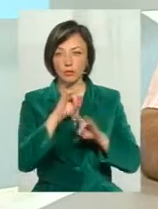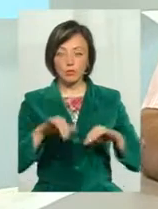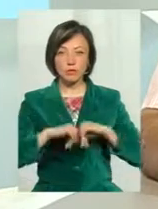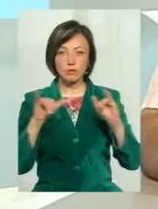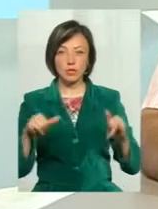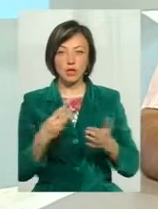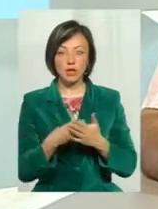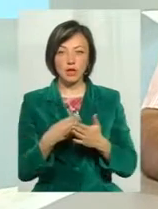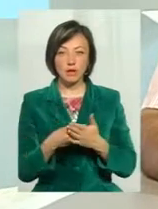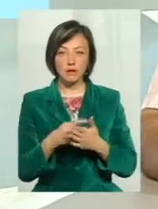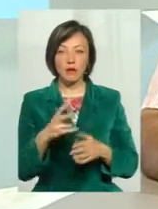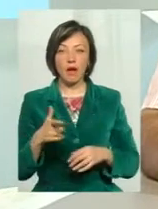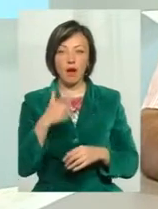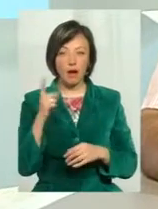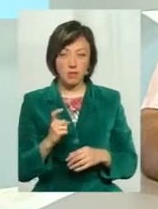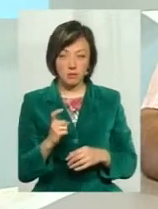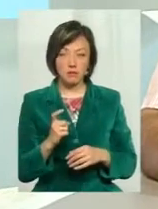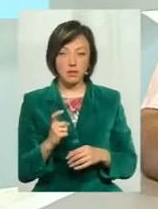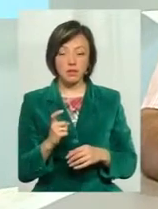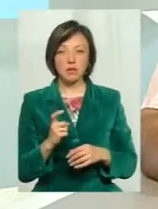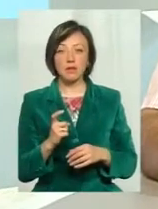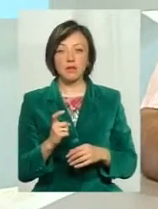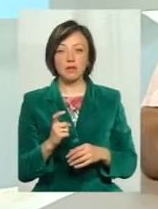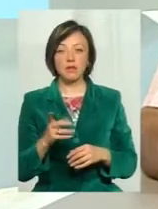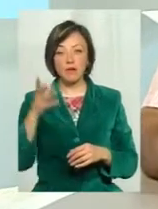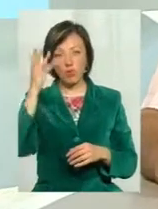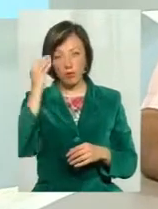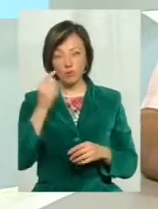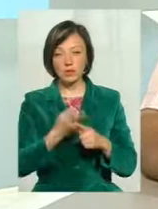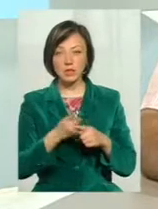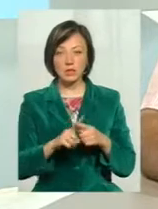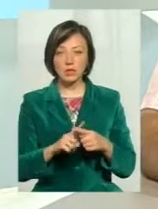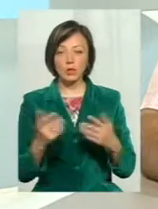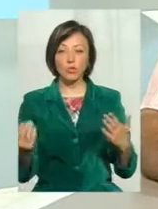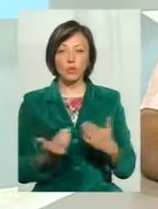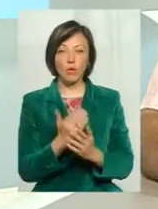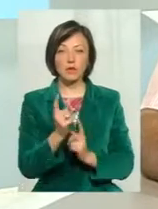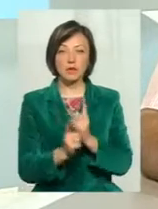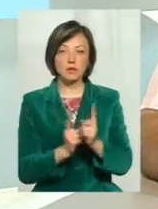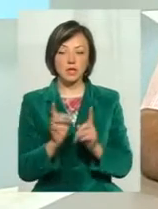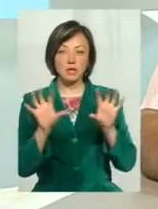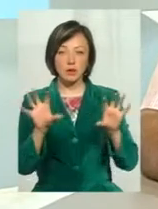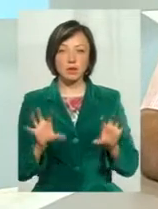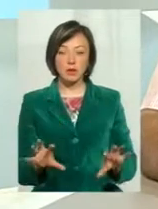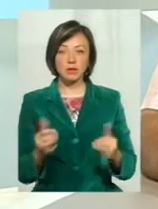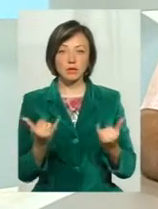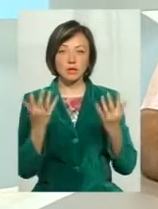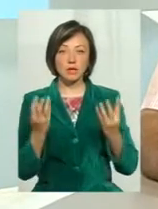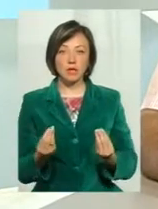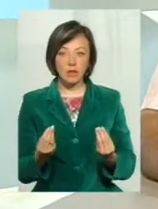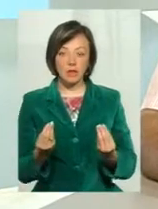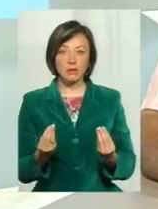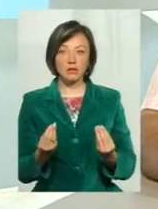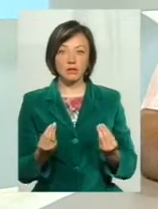збільшені ціни на природній газ, от, враховуючи ті нові зміни законодавства, які на сьогоднішній день